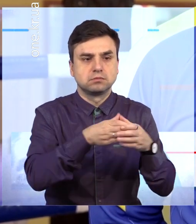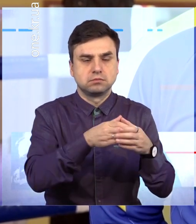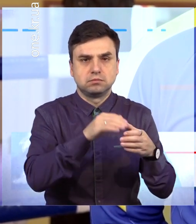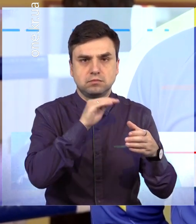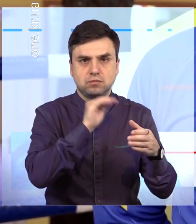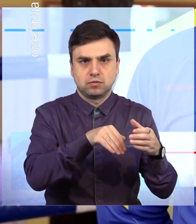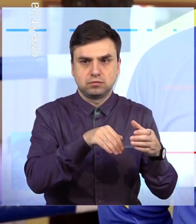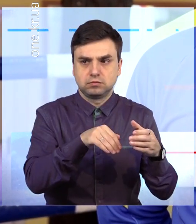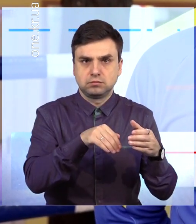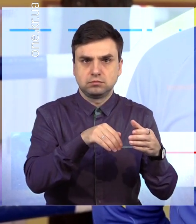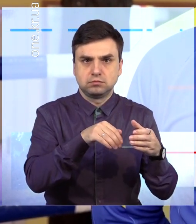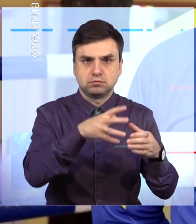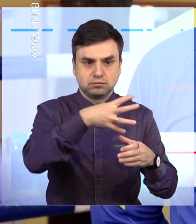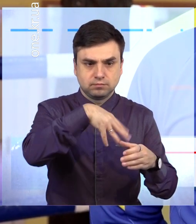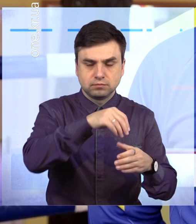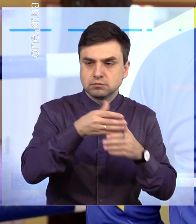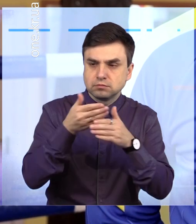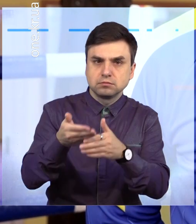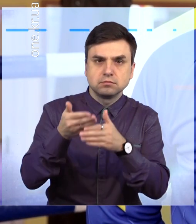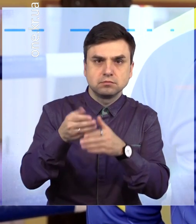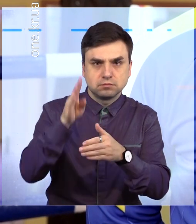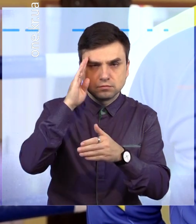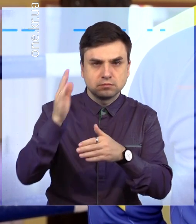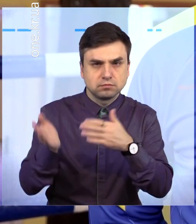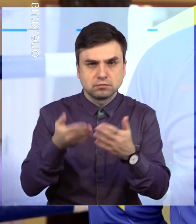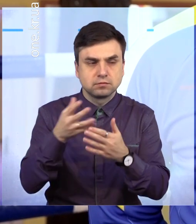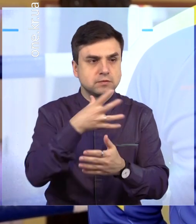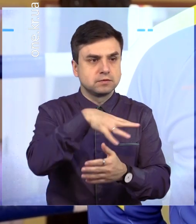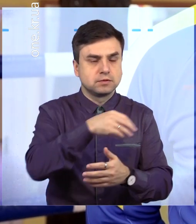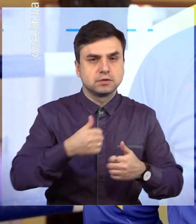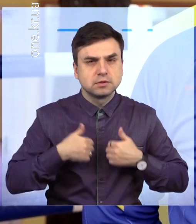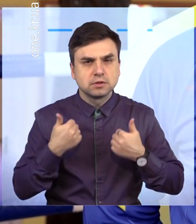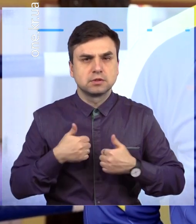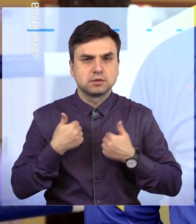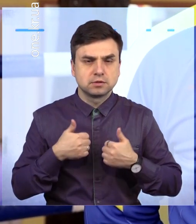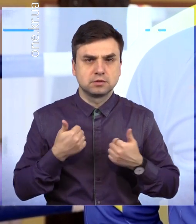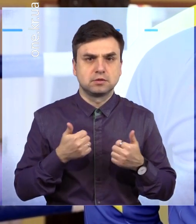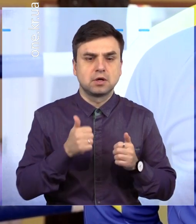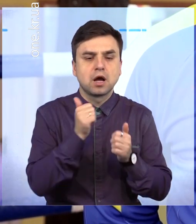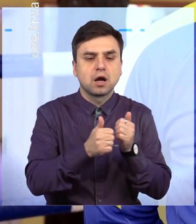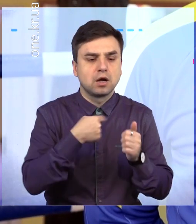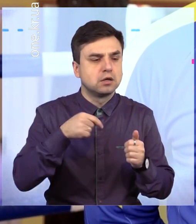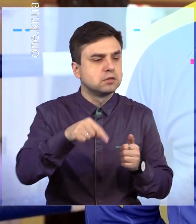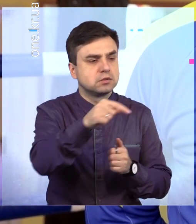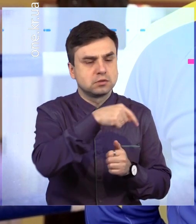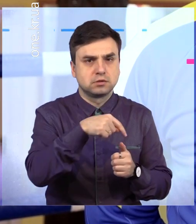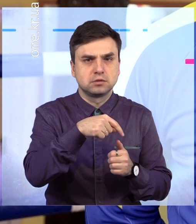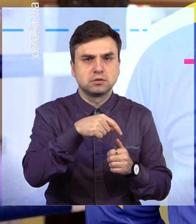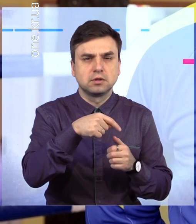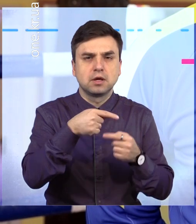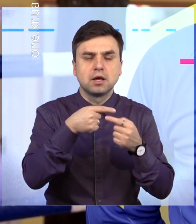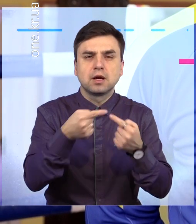Орфаном. Ми всі віддаємося по повній, кожен вносить свою лепту.